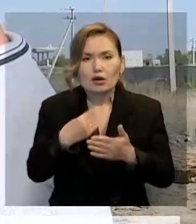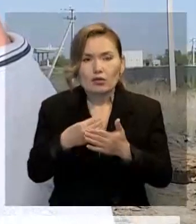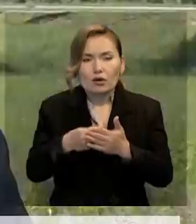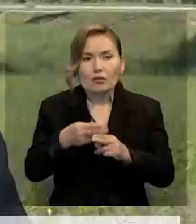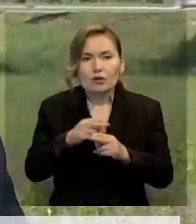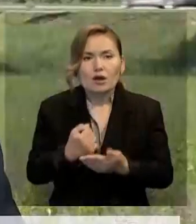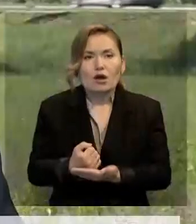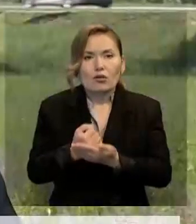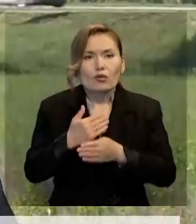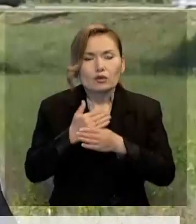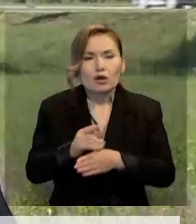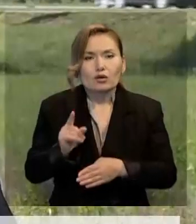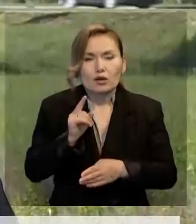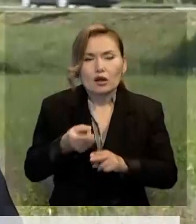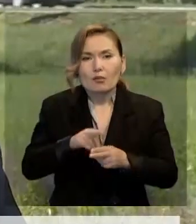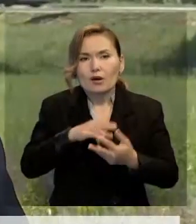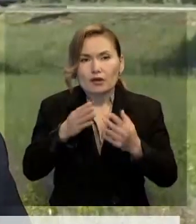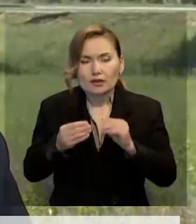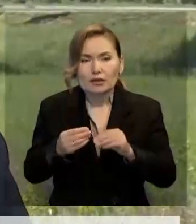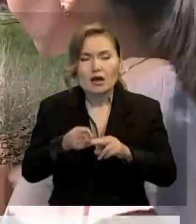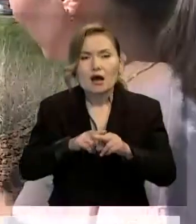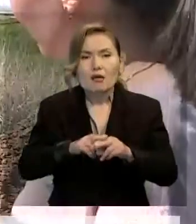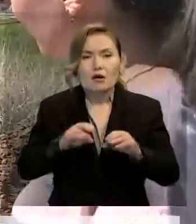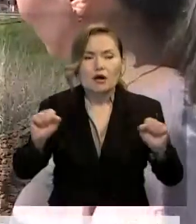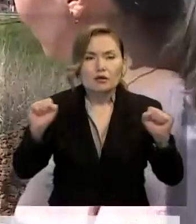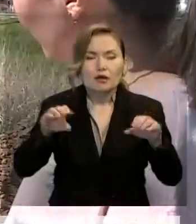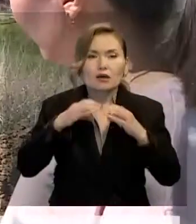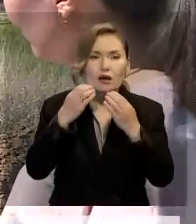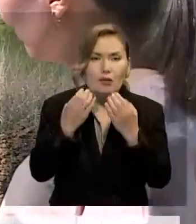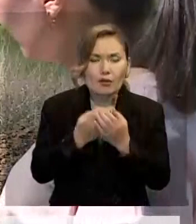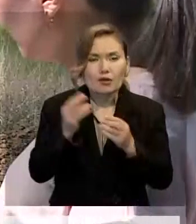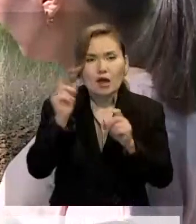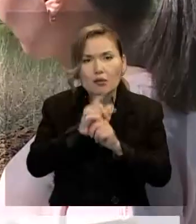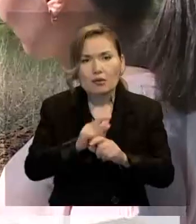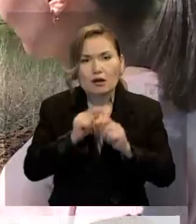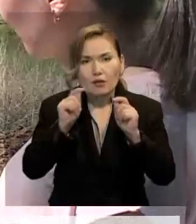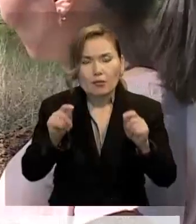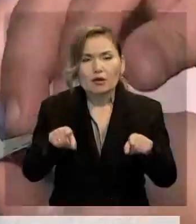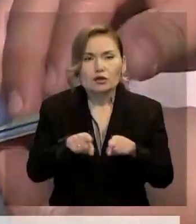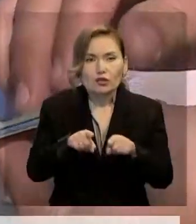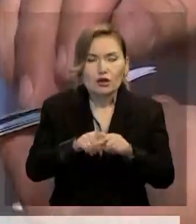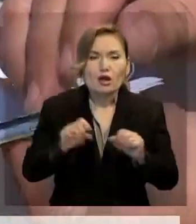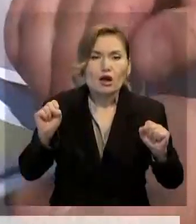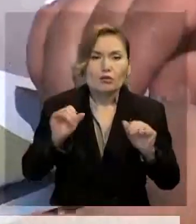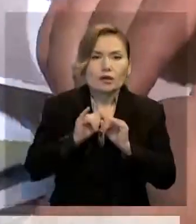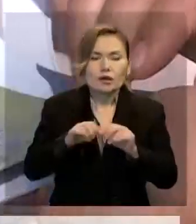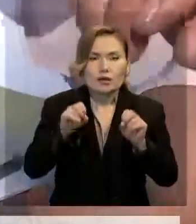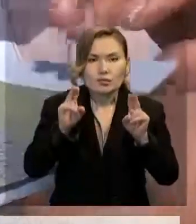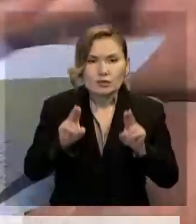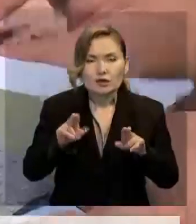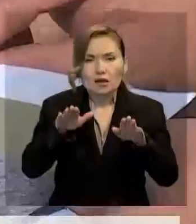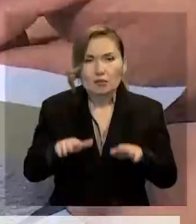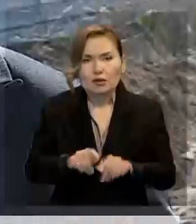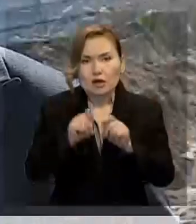бюджеттен қолдау күтіп отыр. Онда да IT орталығының орнына зияткерлік және киберспорт түрлерін дамытуға арналған